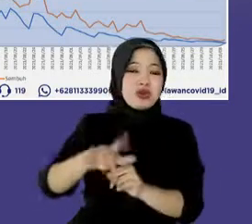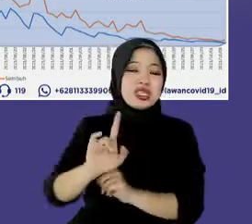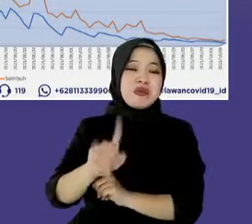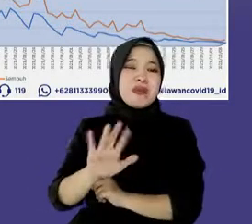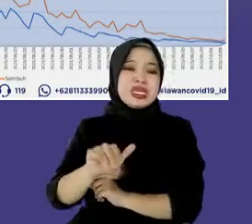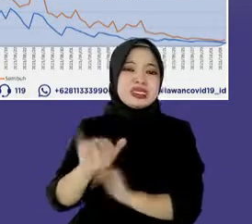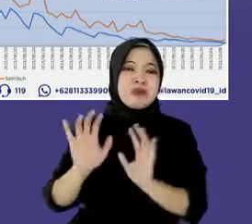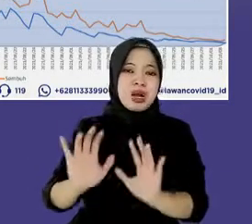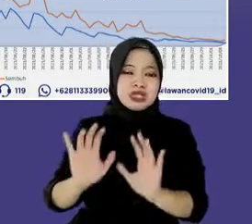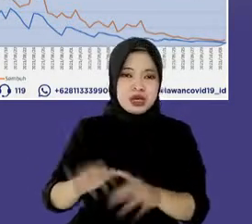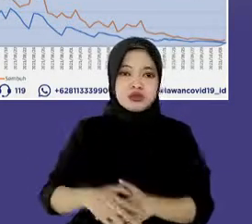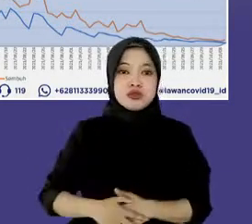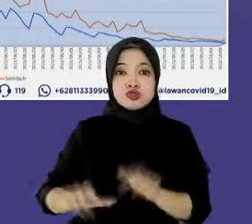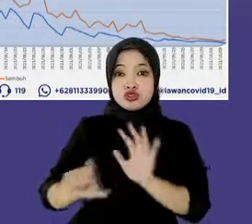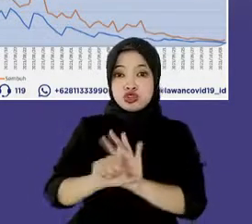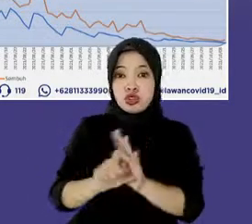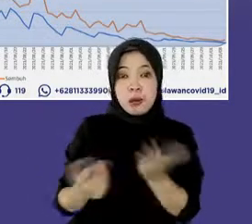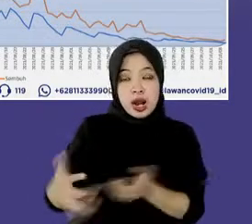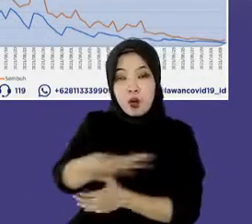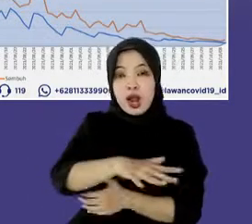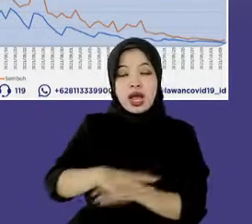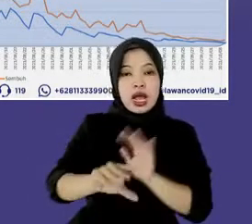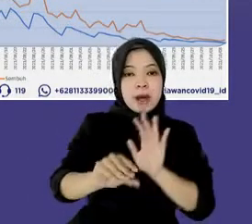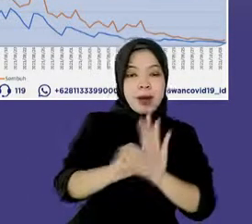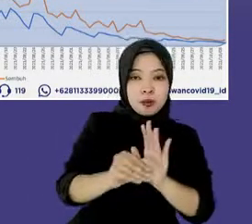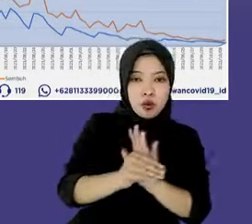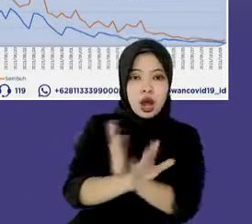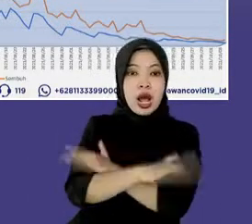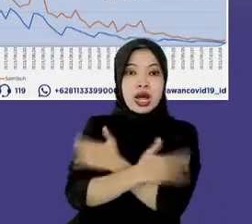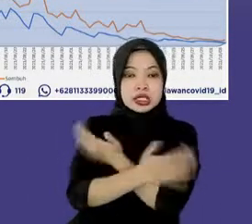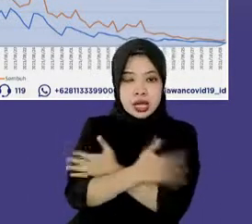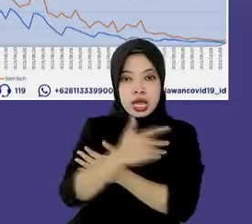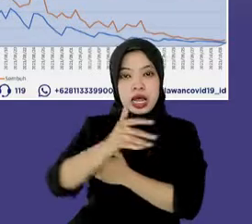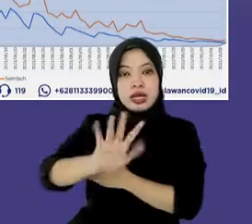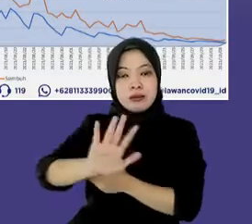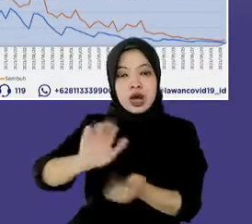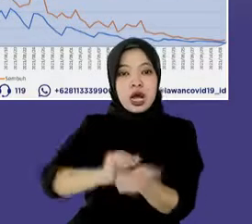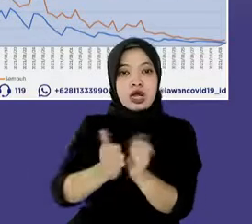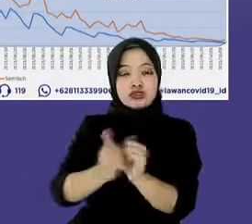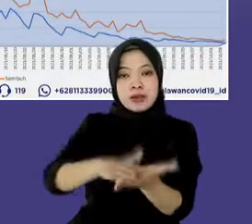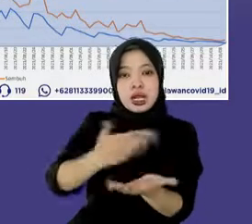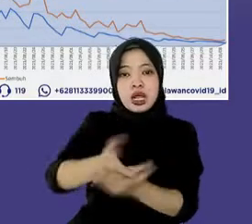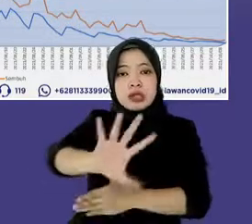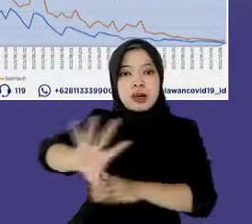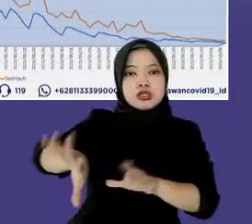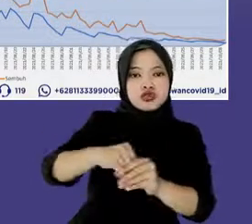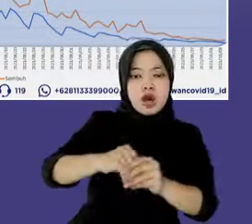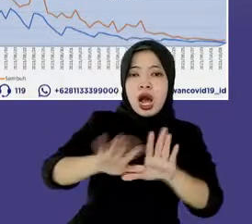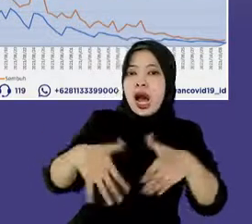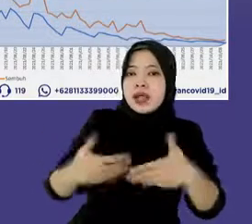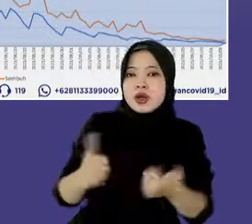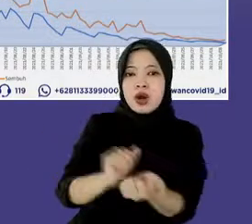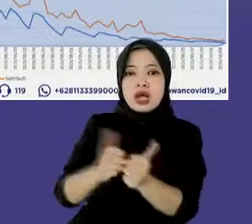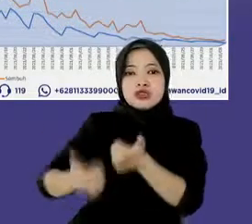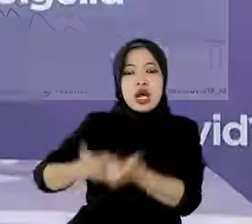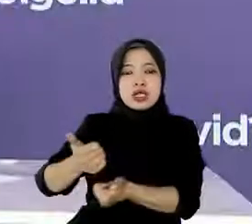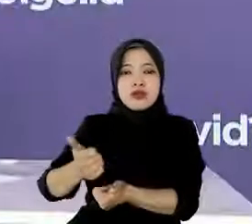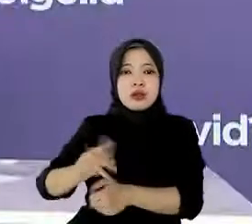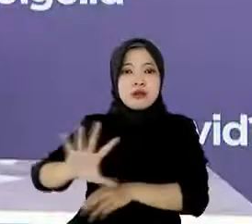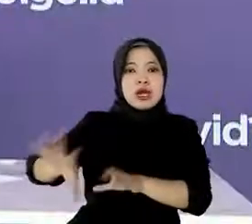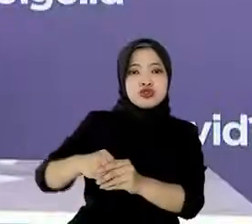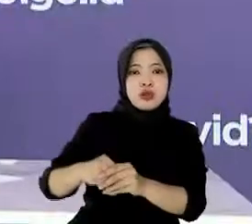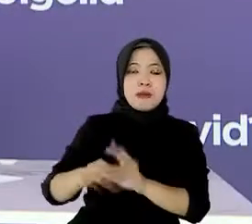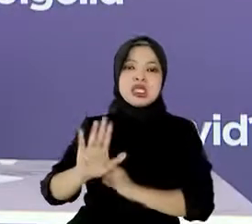tersebut Papua dan Aceh sama-sama masuk ke dalam lima besar kematian dan kasus aktif tertinggi minggu ini